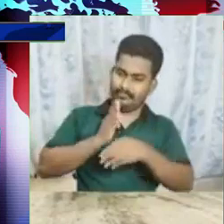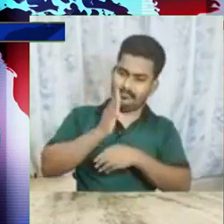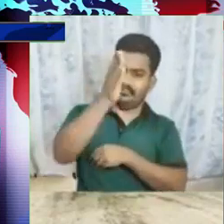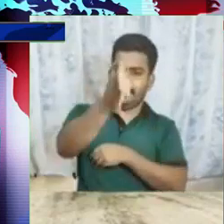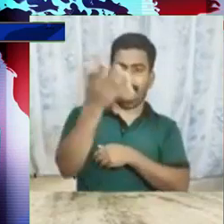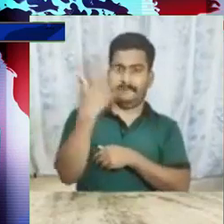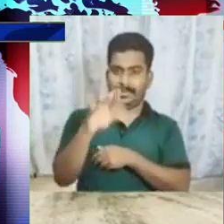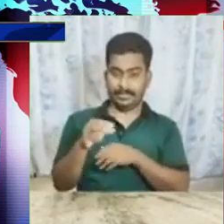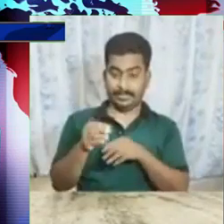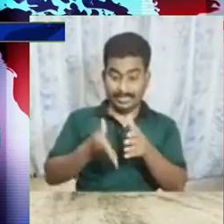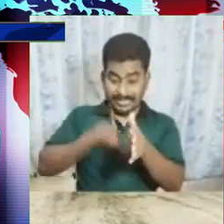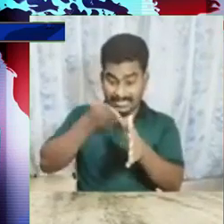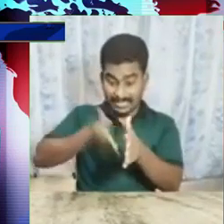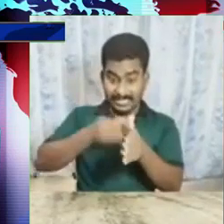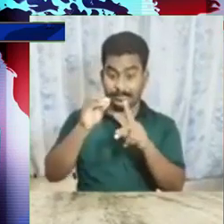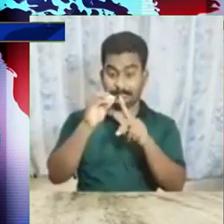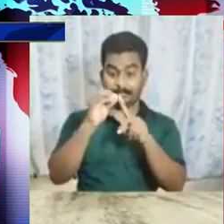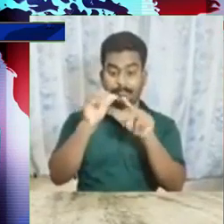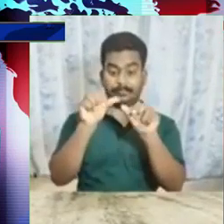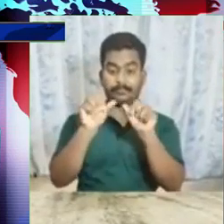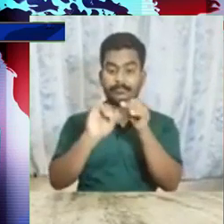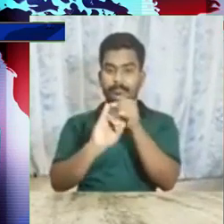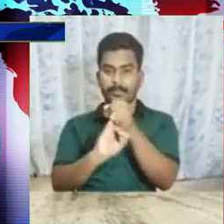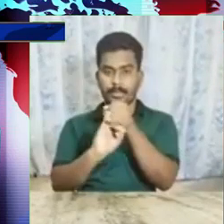ഡൽഹി കേന്ദ്രമാക്കി തിരിച്ചു കൊണ്ടുവരാനുള്ള,